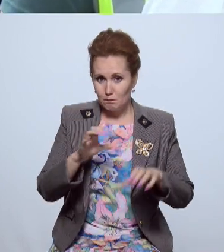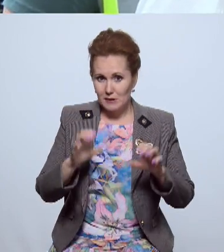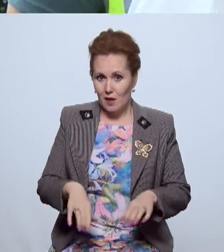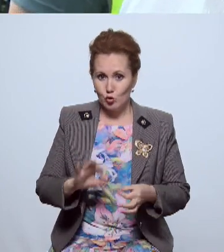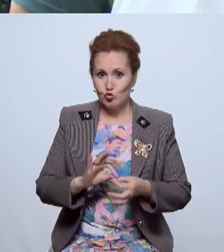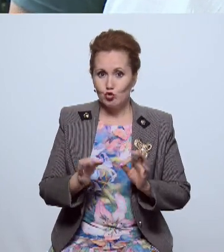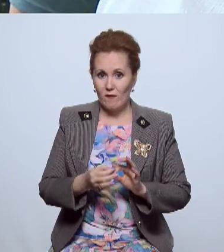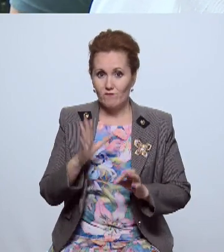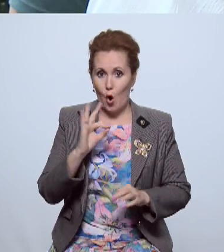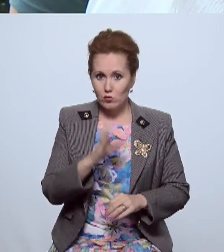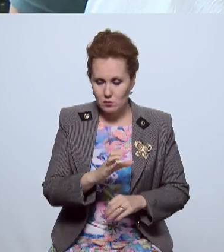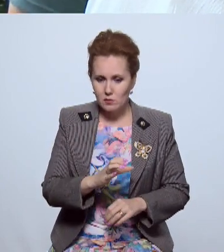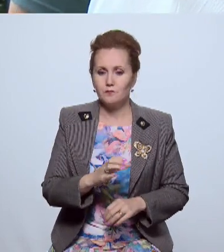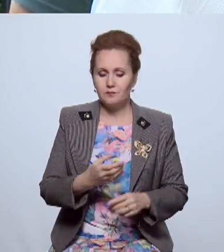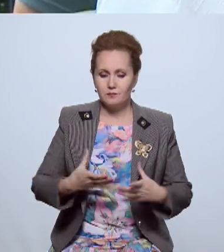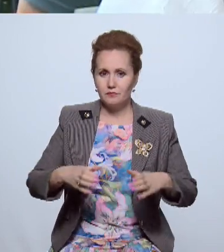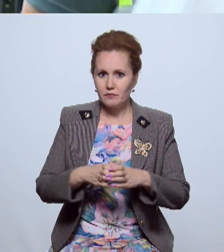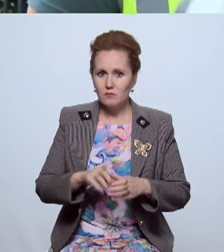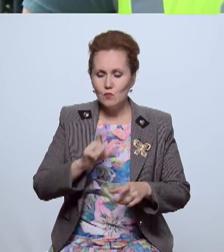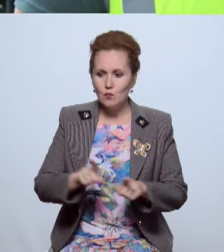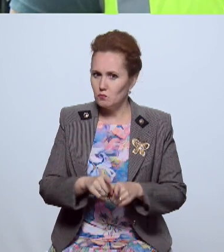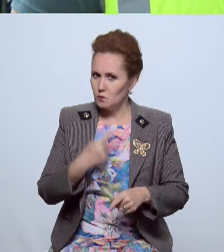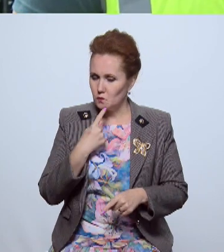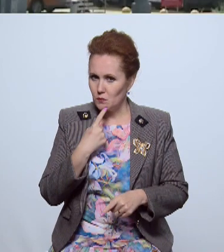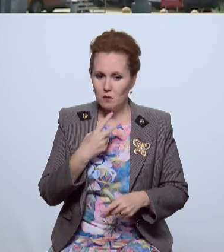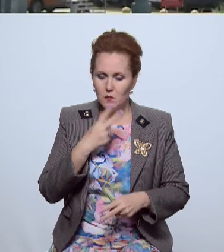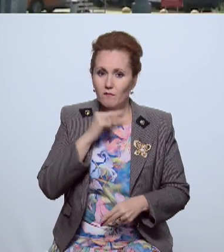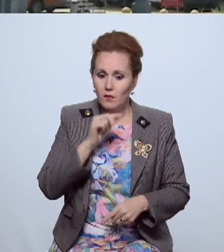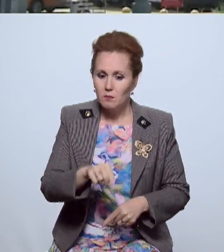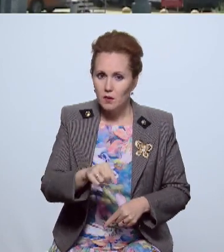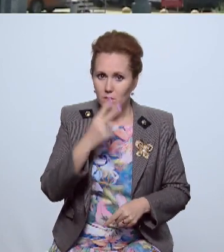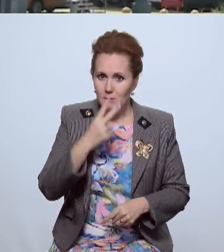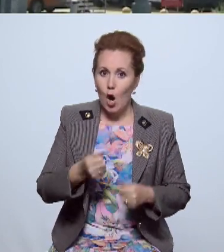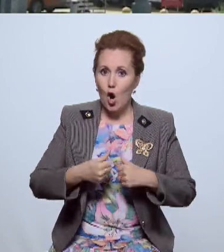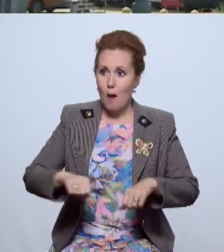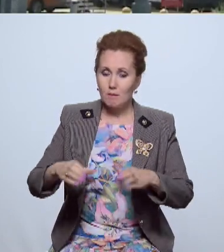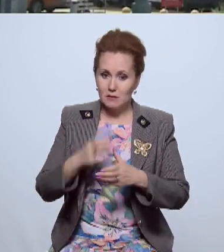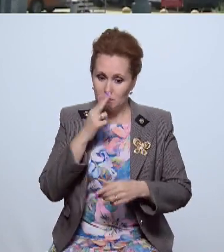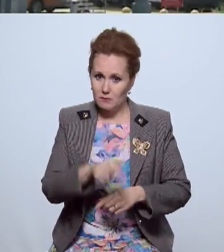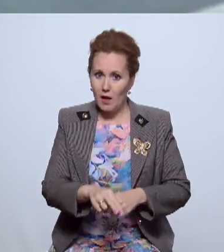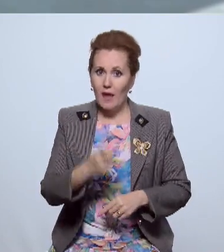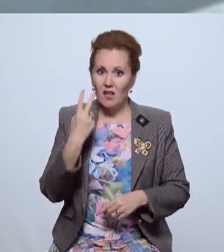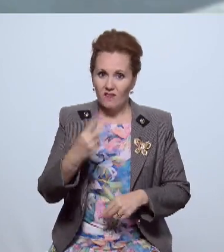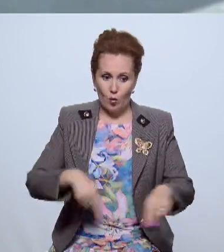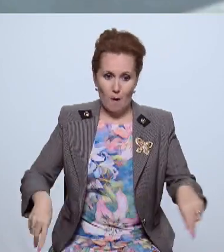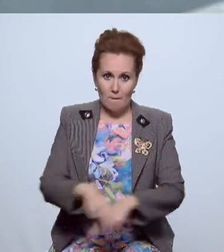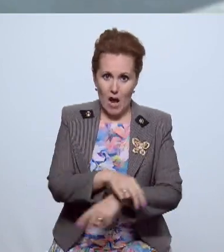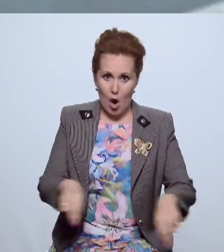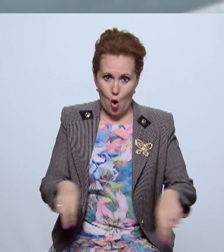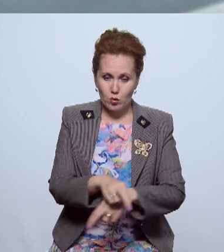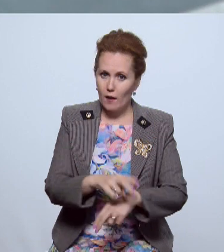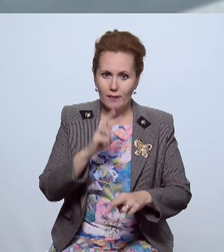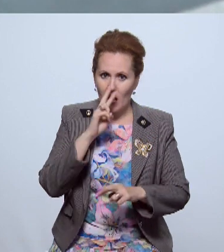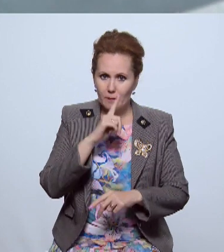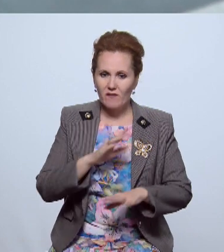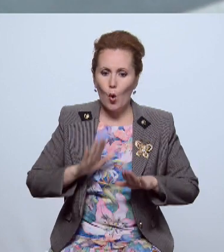Он представляет сообщество слабовидящих и незрячих людей. Обращает внимание приемной комиссии на то, что на двух пешеходных переходах